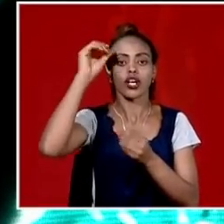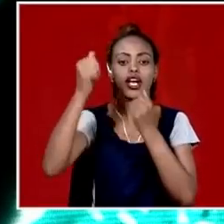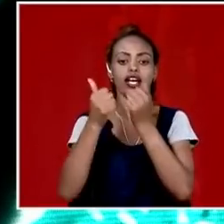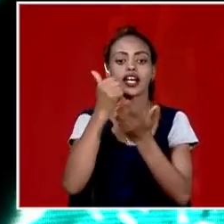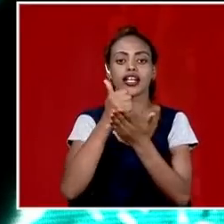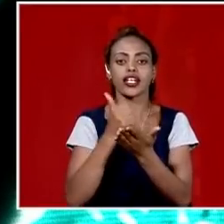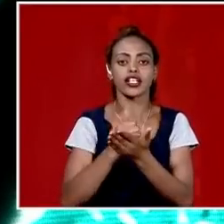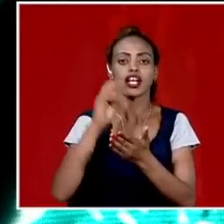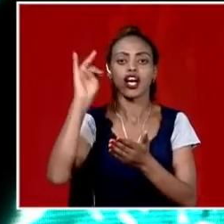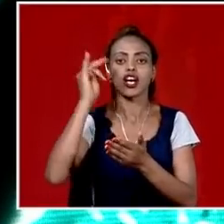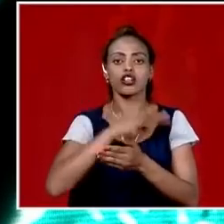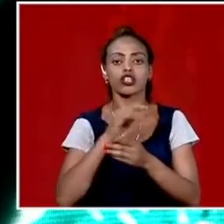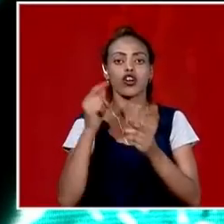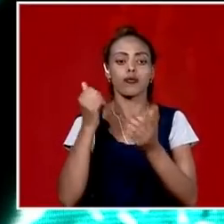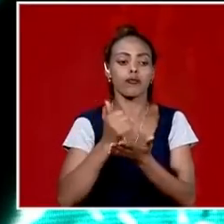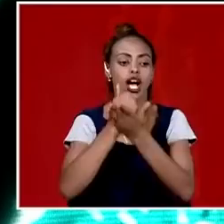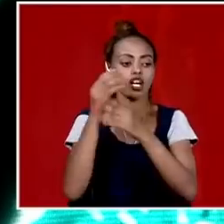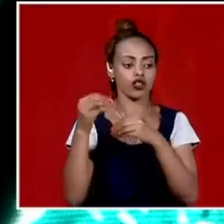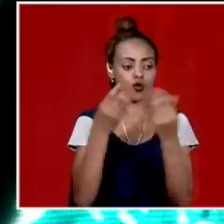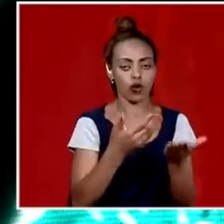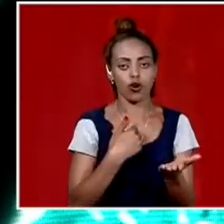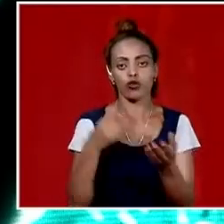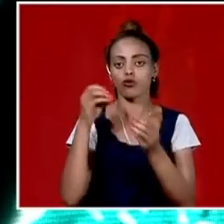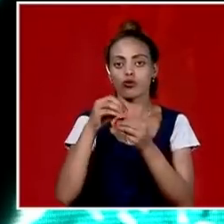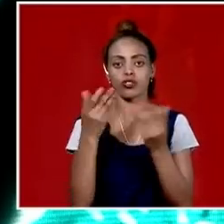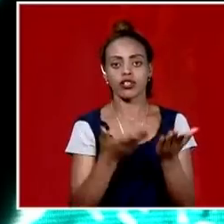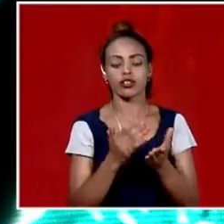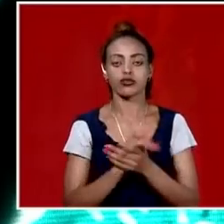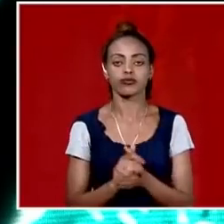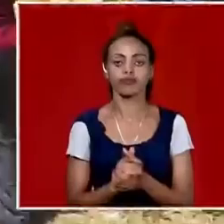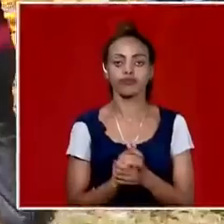ወረዳ ሕንጣሎ ብሓገዝ ተበርኪተሎ መረሰፋ ተወሰኺ ኣሎ።